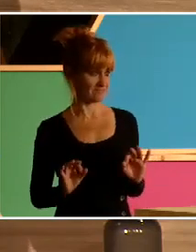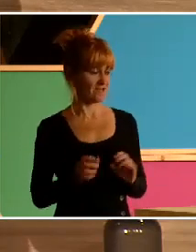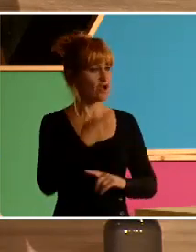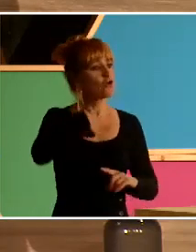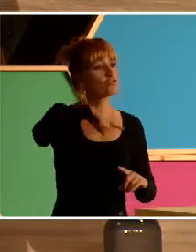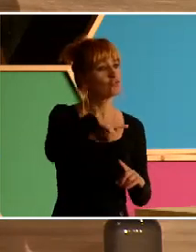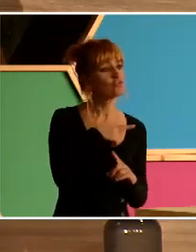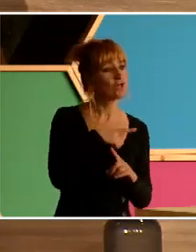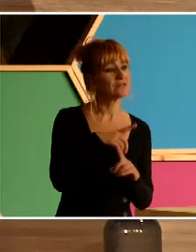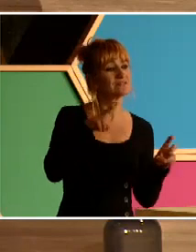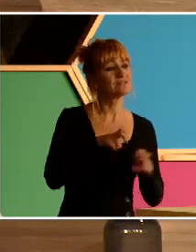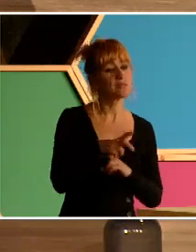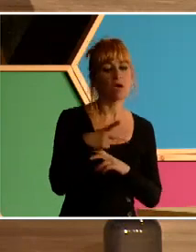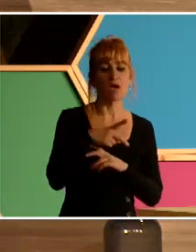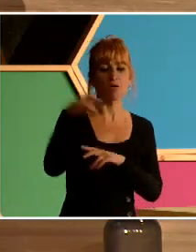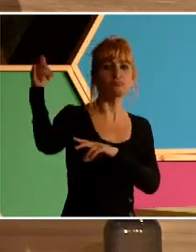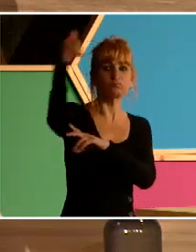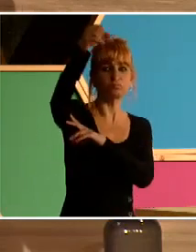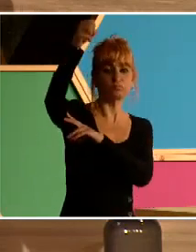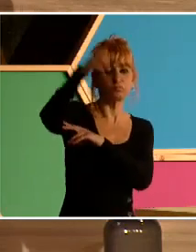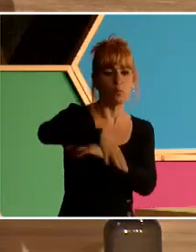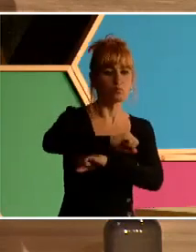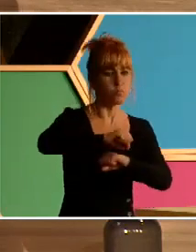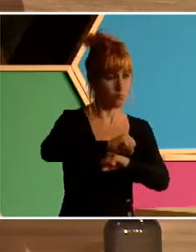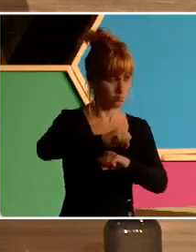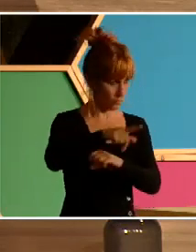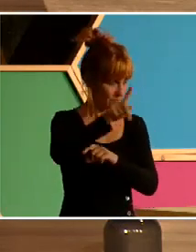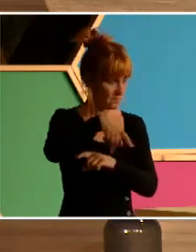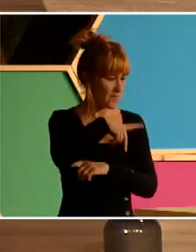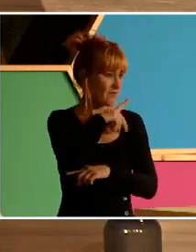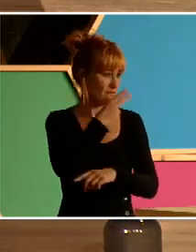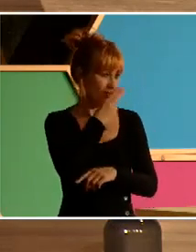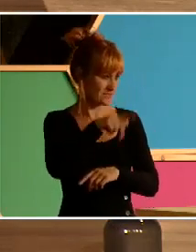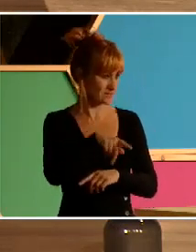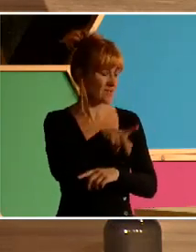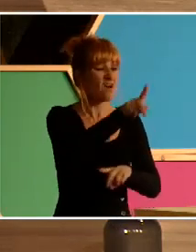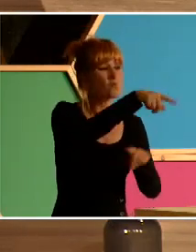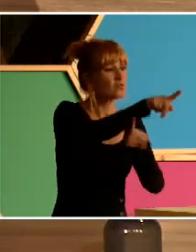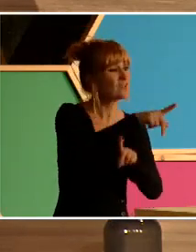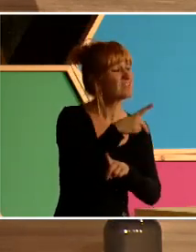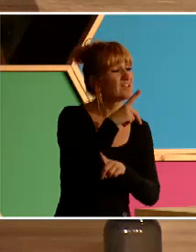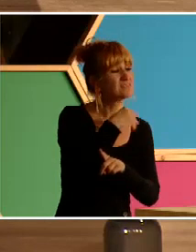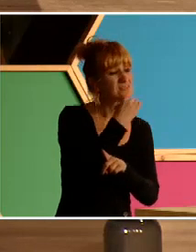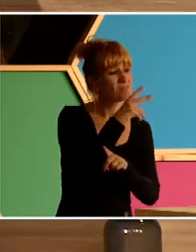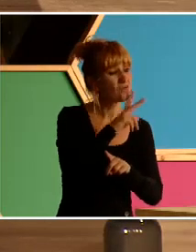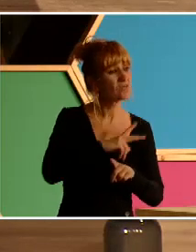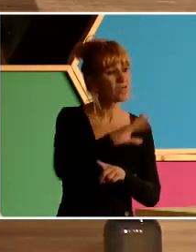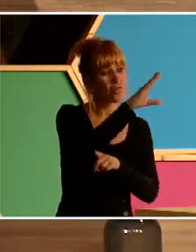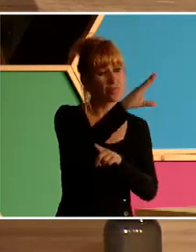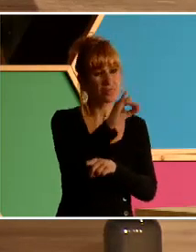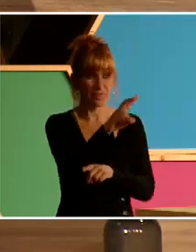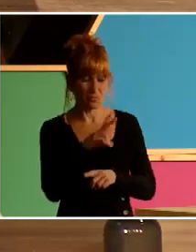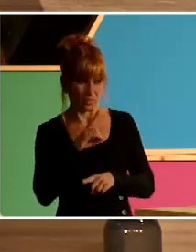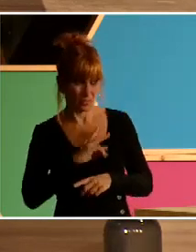bombardejos feixistes italians, ens hem personat en la causa d'Argentina. Sabeu què ens deia Convergència quan ho reclamaven quan era en moviment amb el tema dels